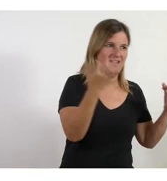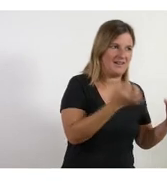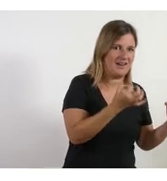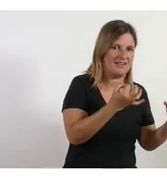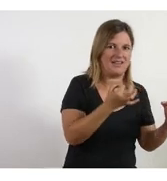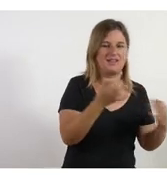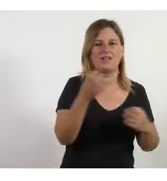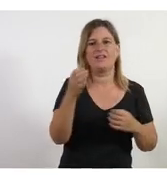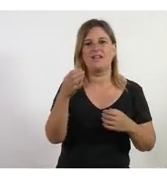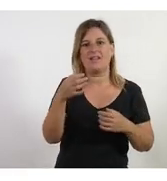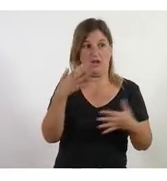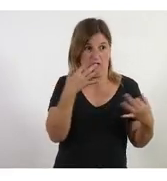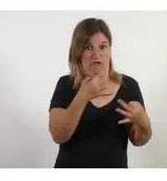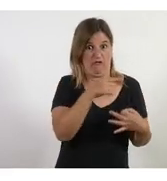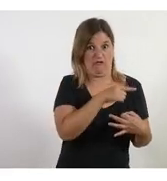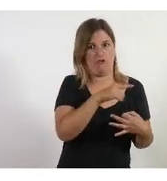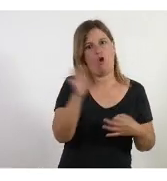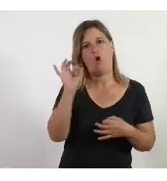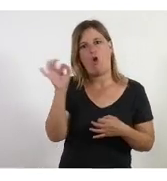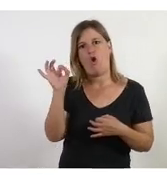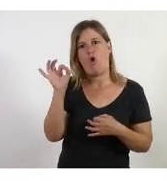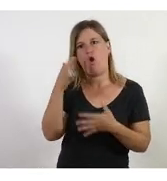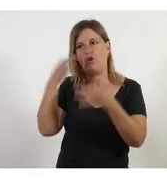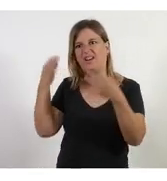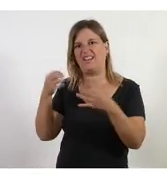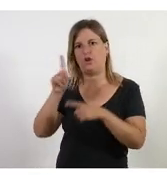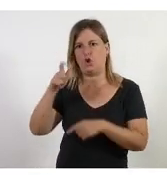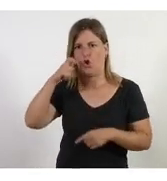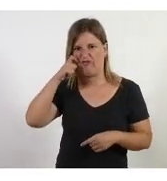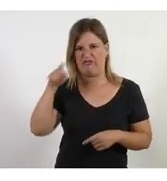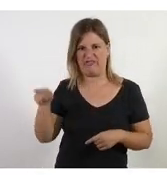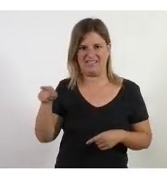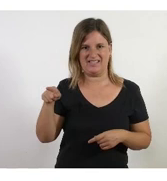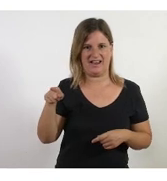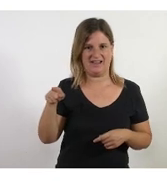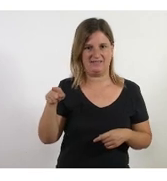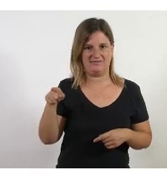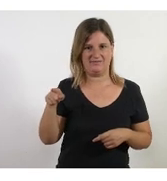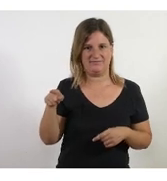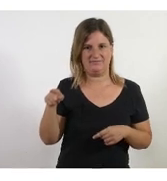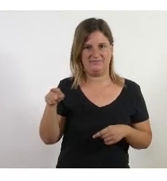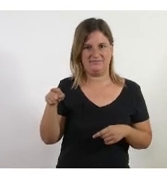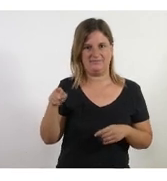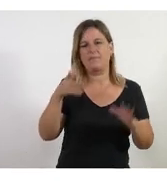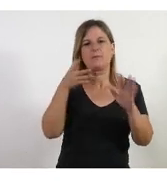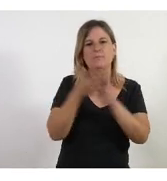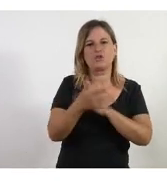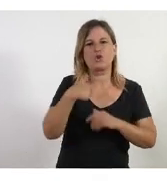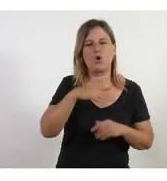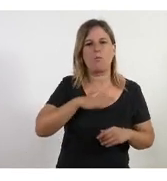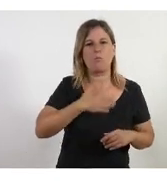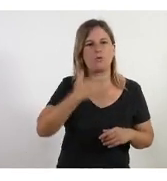realitat física del que és realitat no física. Per tant, jo puc abocar